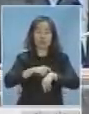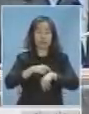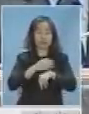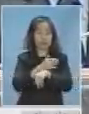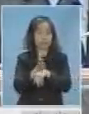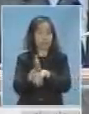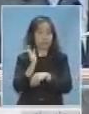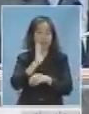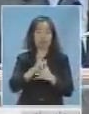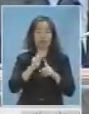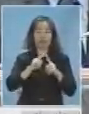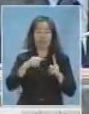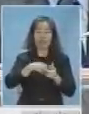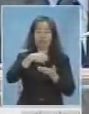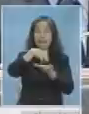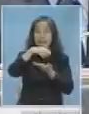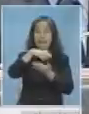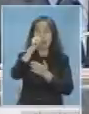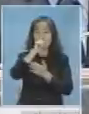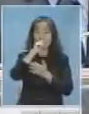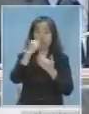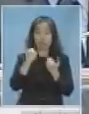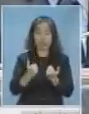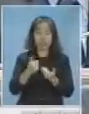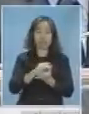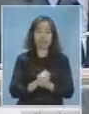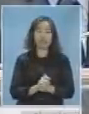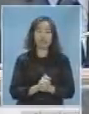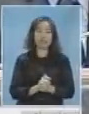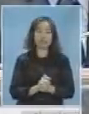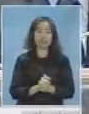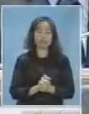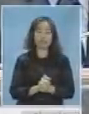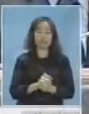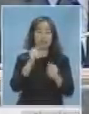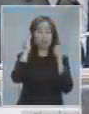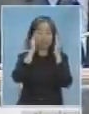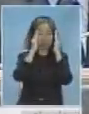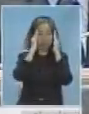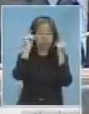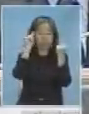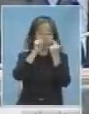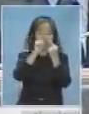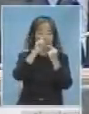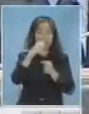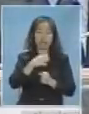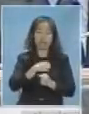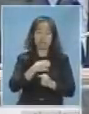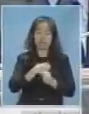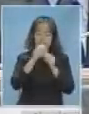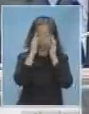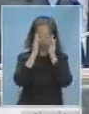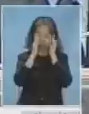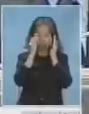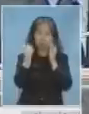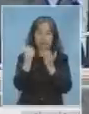ล้วแต่ขอกราบเรียนว่าที่พูดมาทั้งหมดนี้ด้วยเจตนาที่ตั้งใจจริงๆ